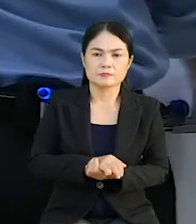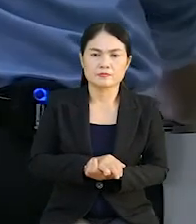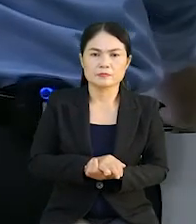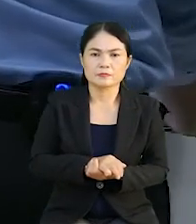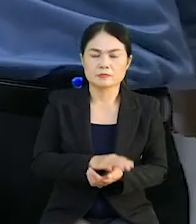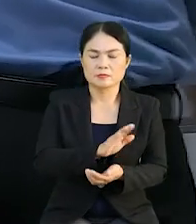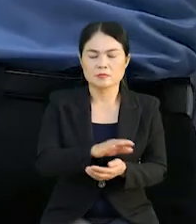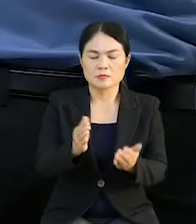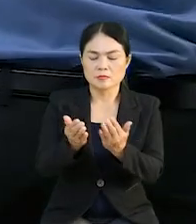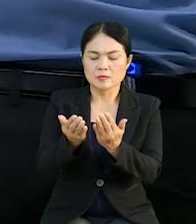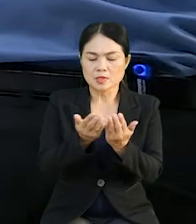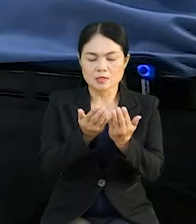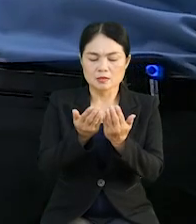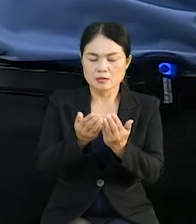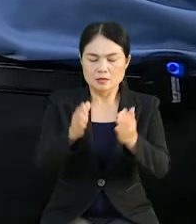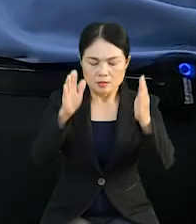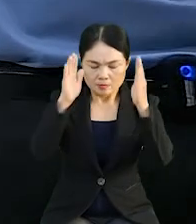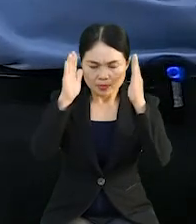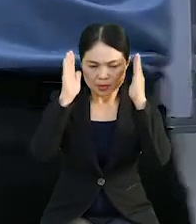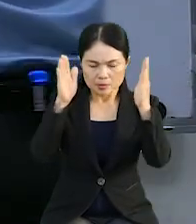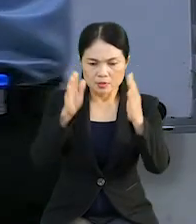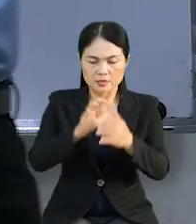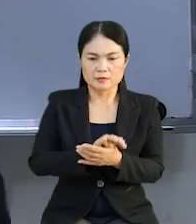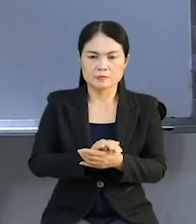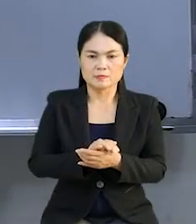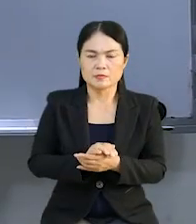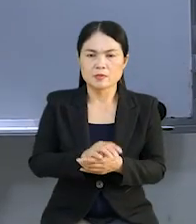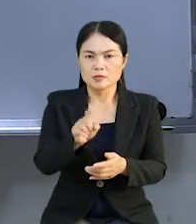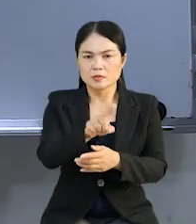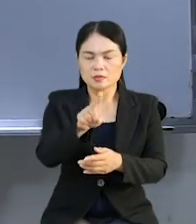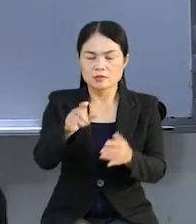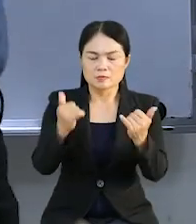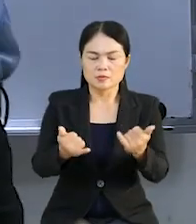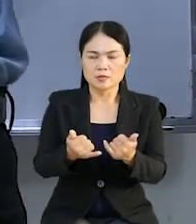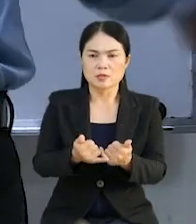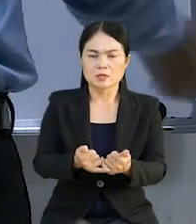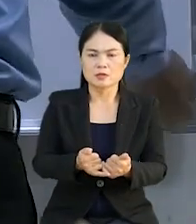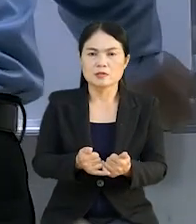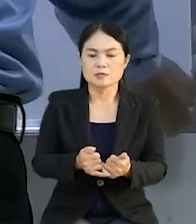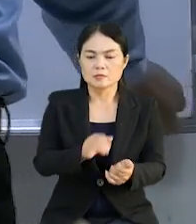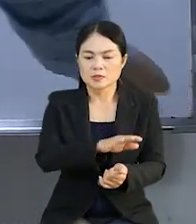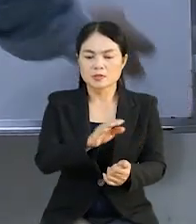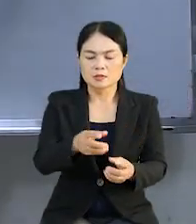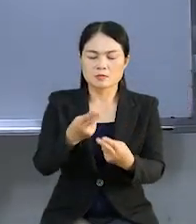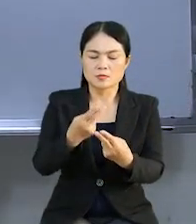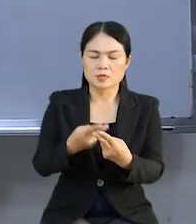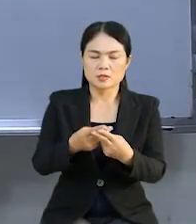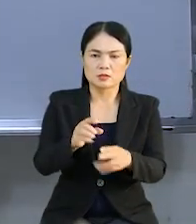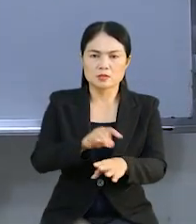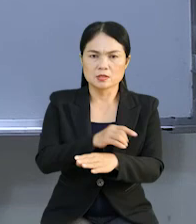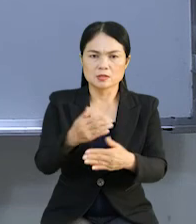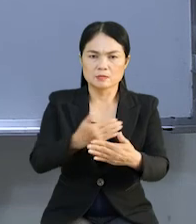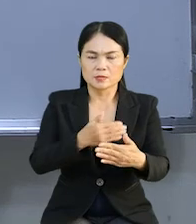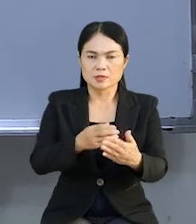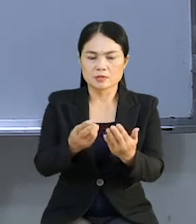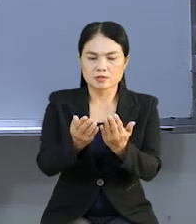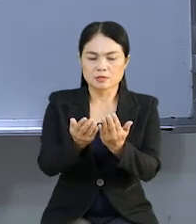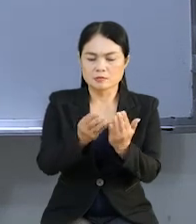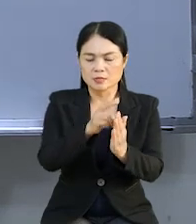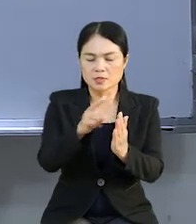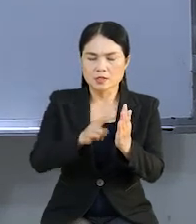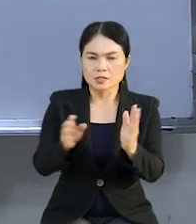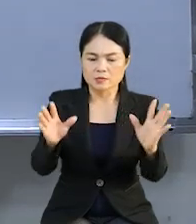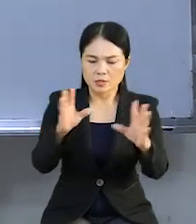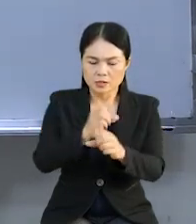បាទកូនអានដោយយកចិត្តទុកដាក់ណាហើយសំណួរនេះលោកគ្រូនឹងត្រូវឲ្យកូនឆ្លើយក្រោយពីពេលកូនអានអត្ថបទច